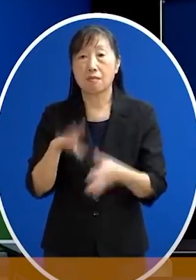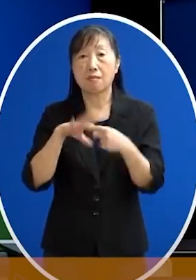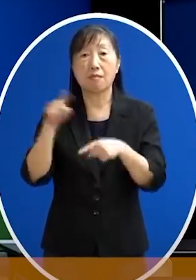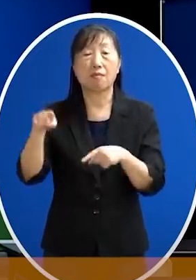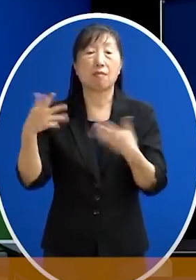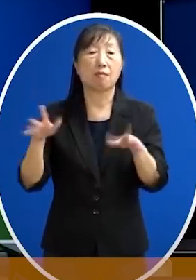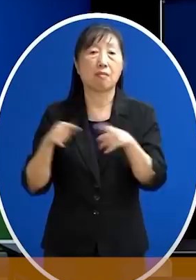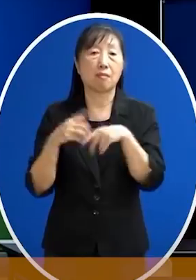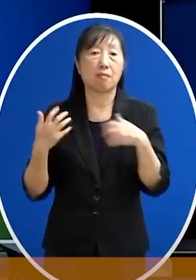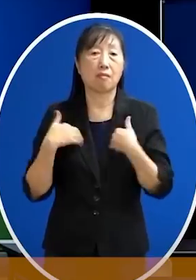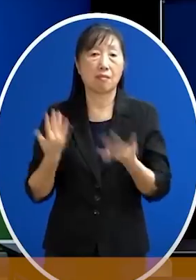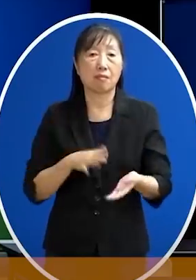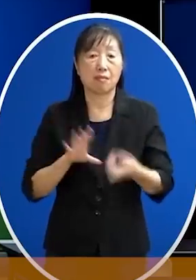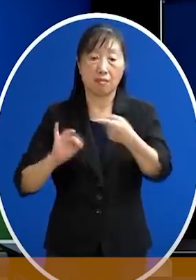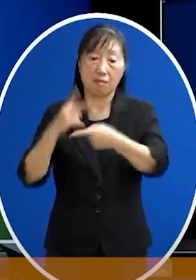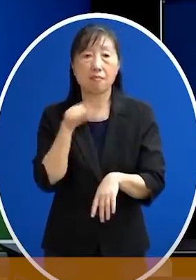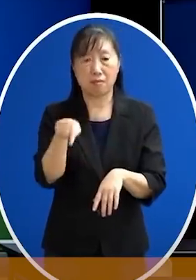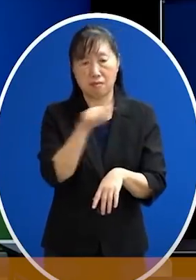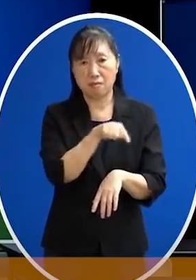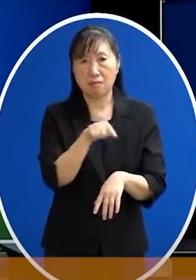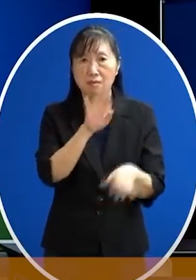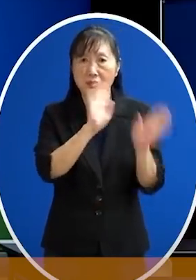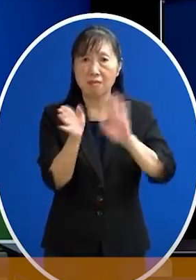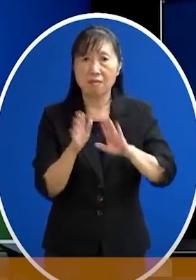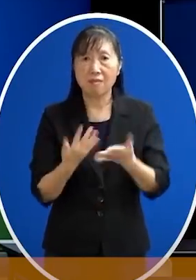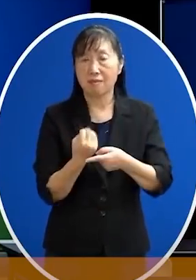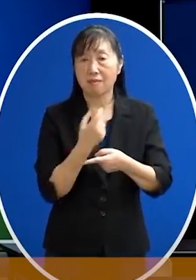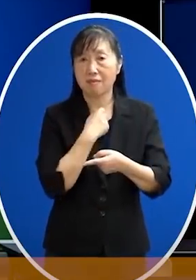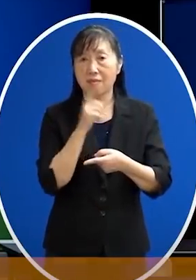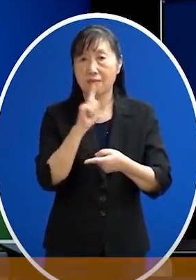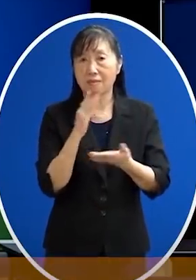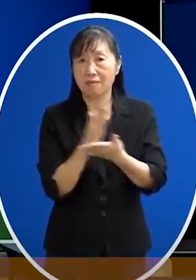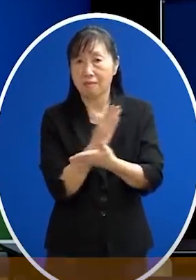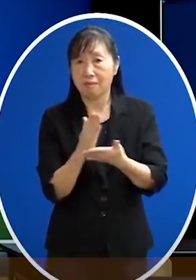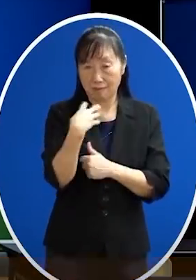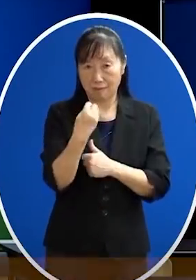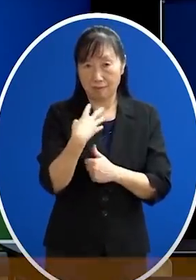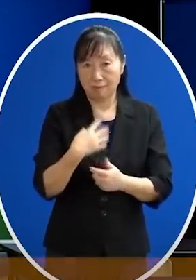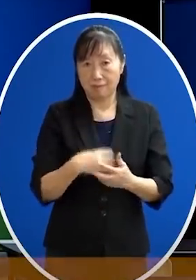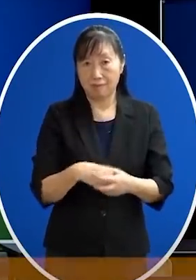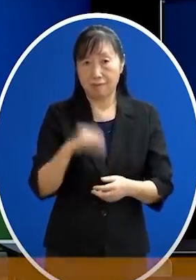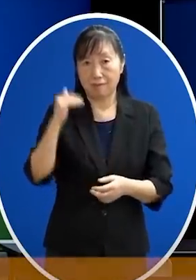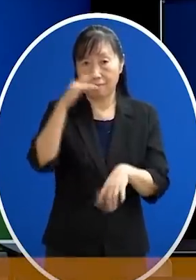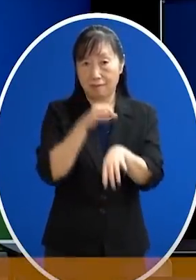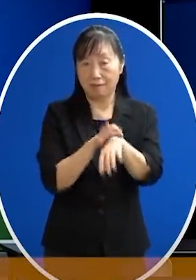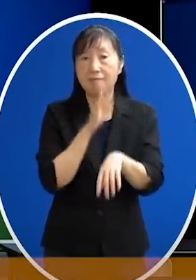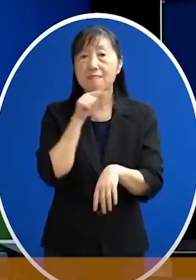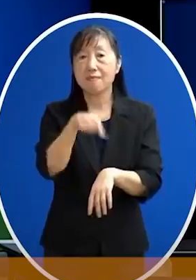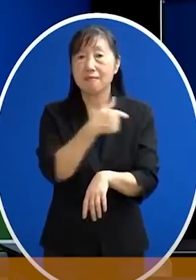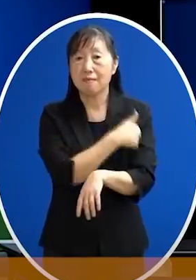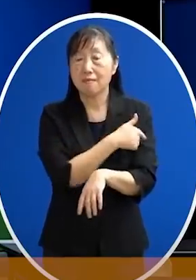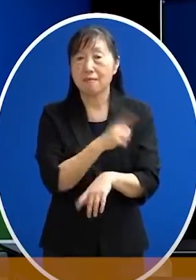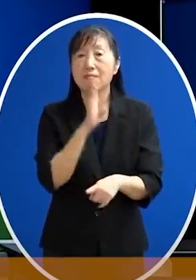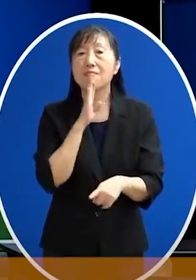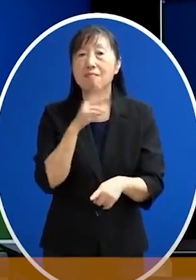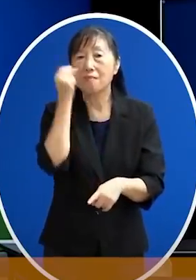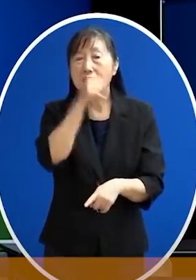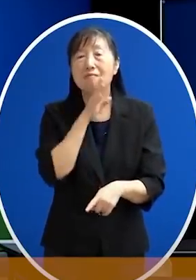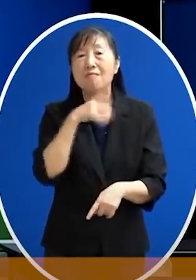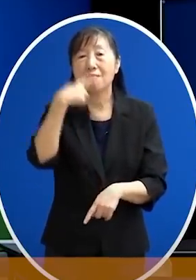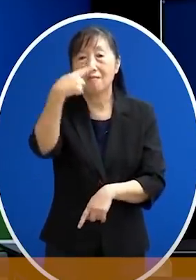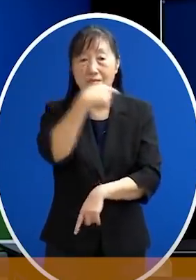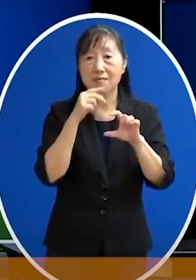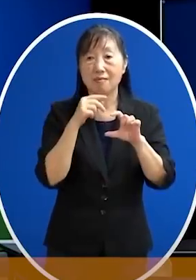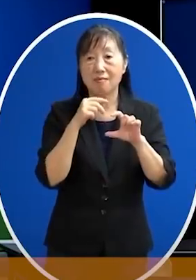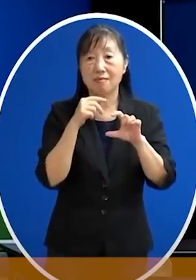受欢迎，它爽约率不到2%。怎么看这个高端的它的预约的状况？高端的它是很特别，它是一剂成型，